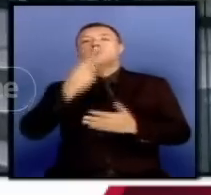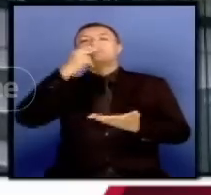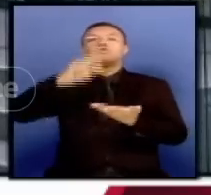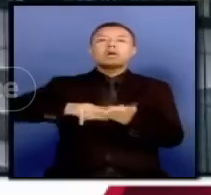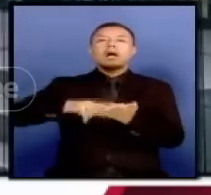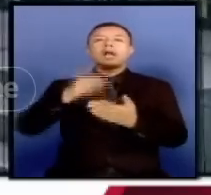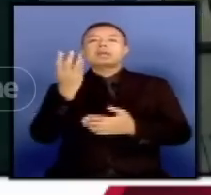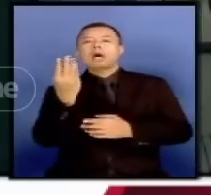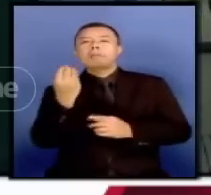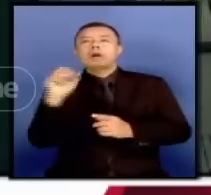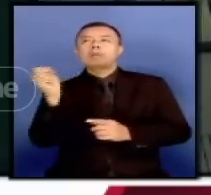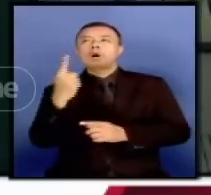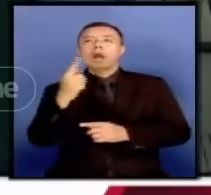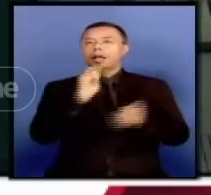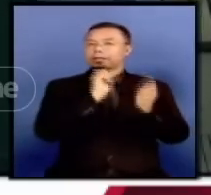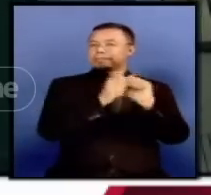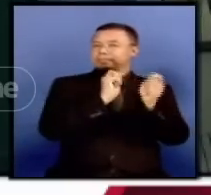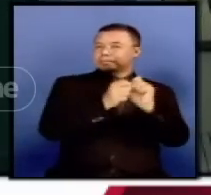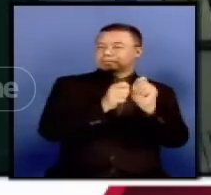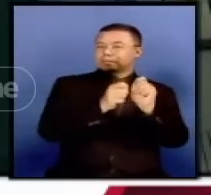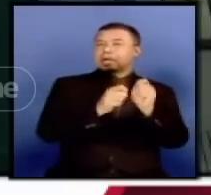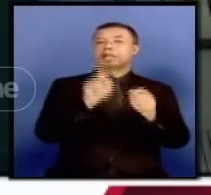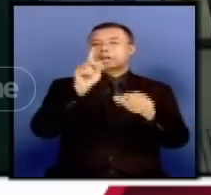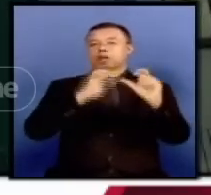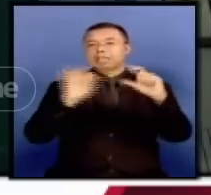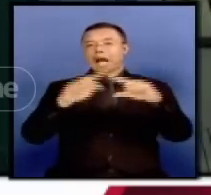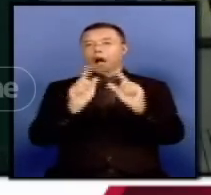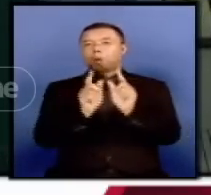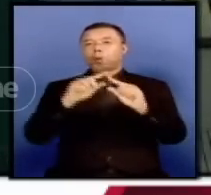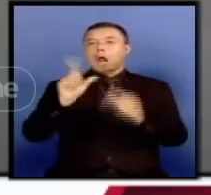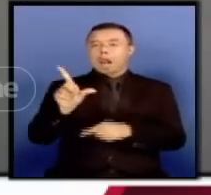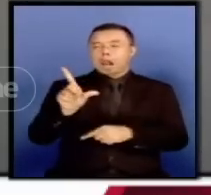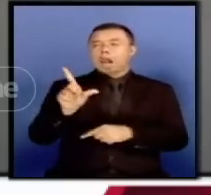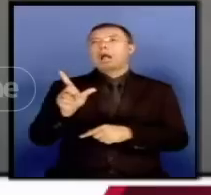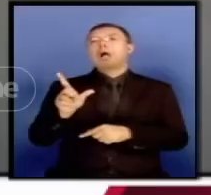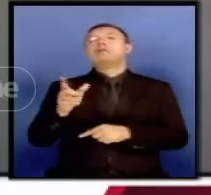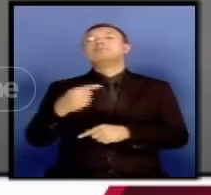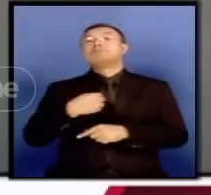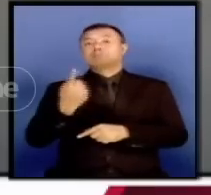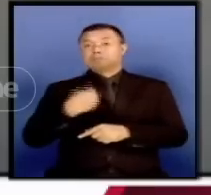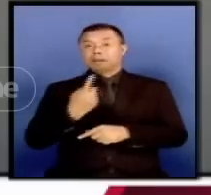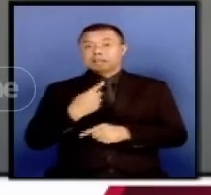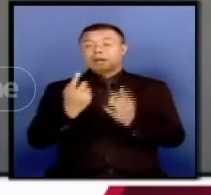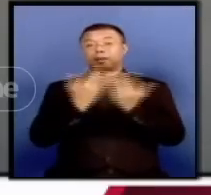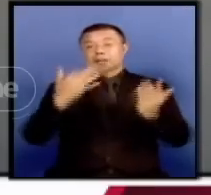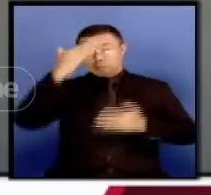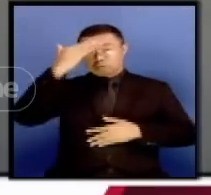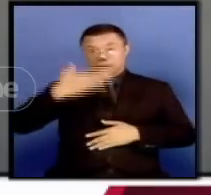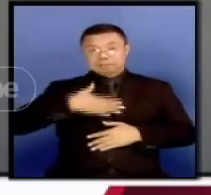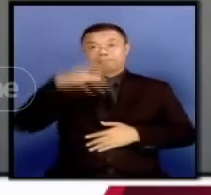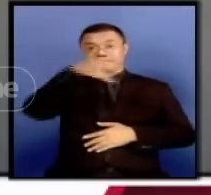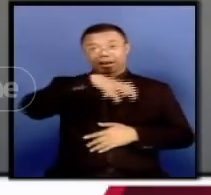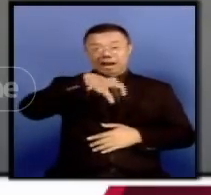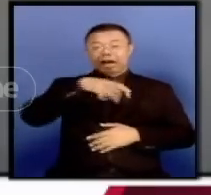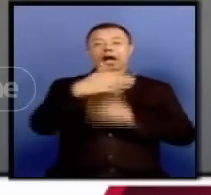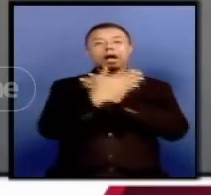tanggal-tanggal Idul Fitri atau satu Syawal itu, sehingga kita umat Muslim yang berada di